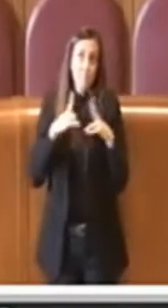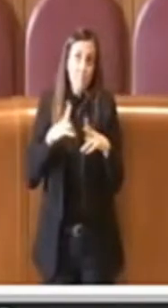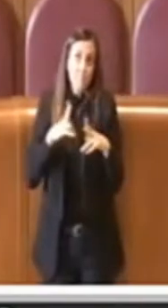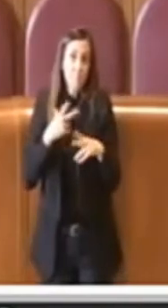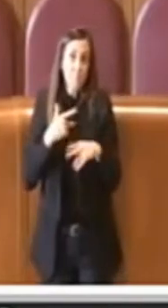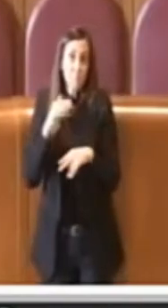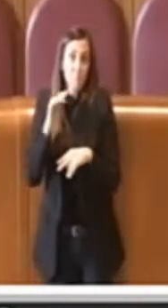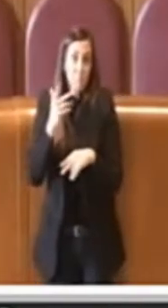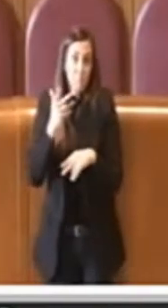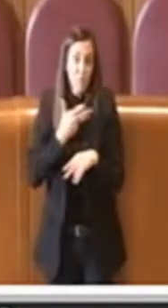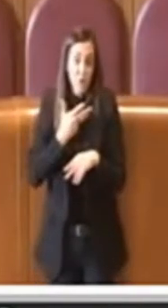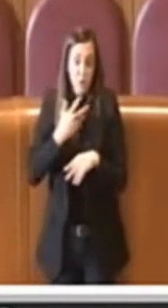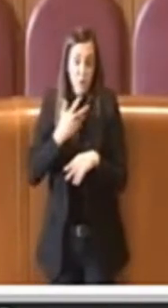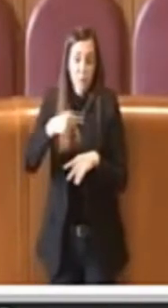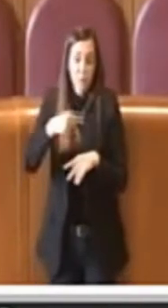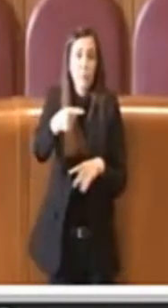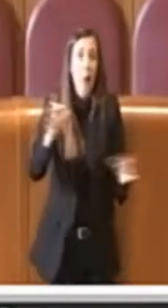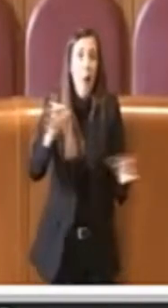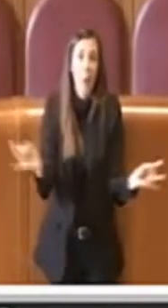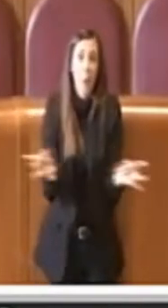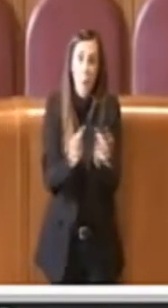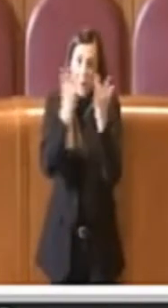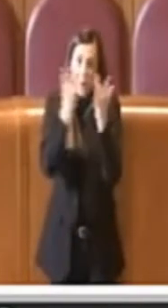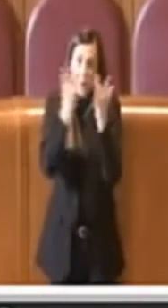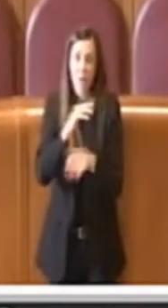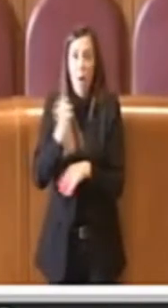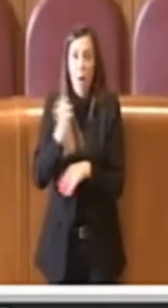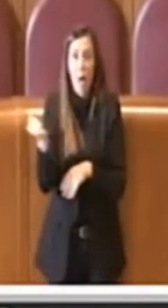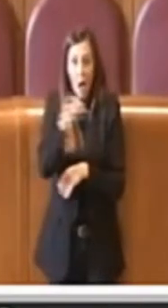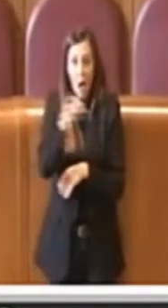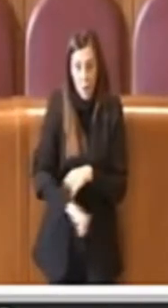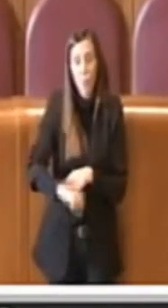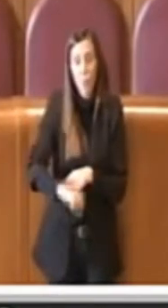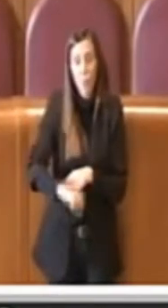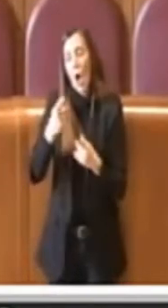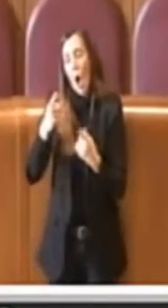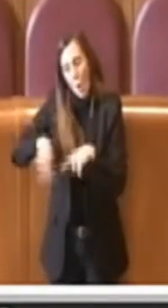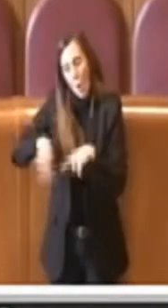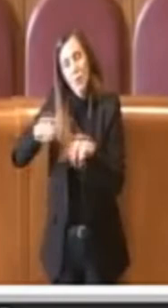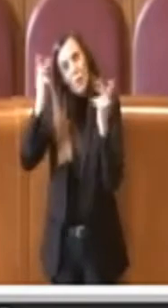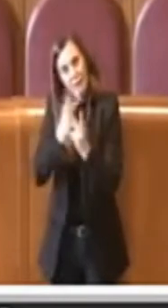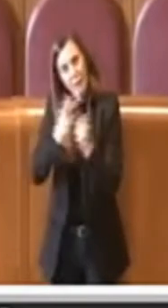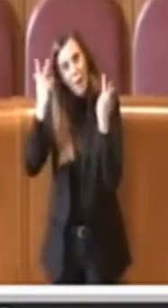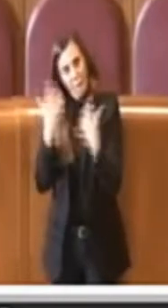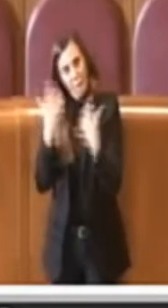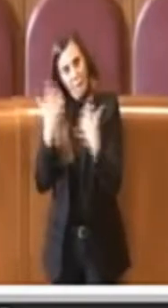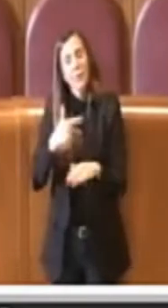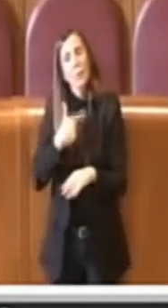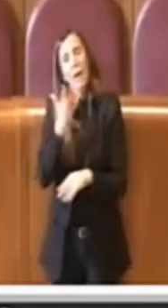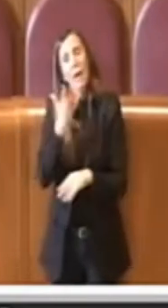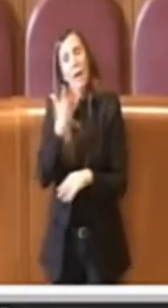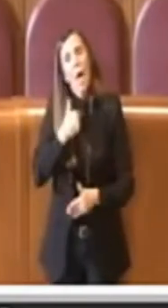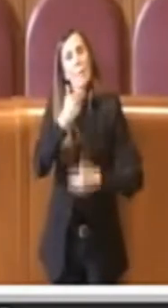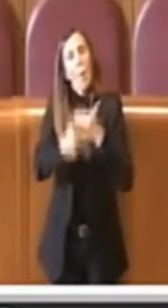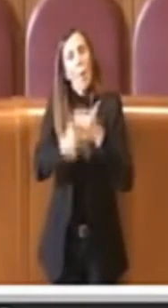altre occasioni già ci sono state in commissione e le potremo sicuramente ribadire, che è quello di